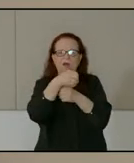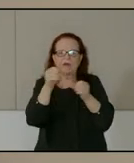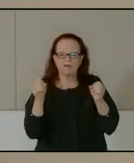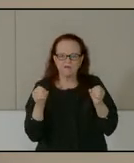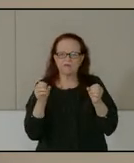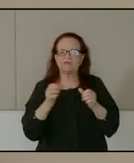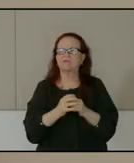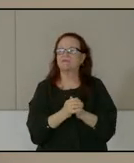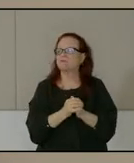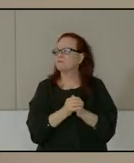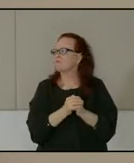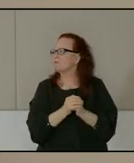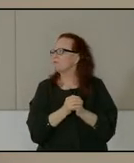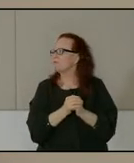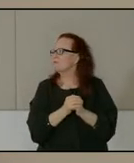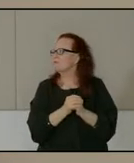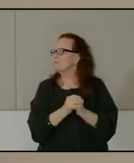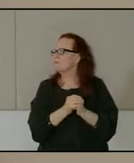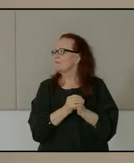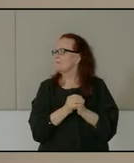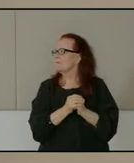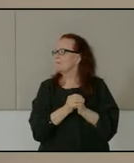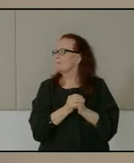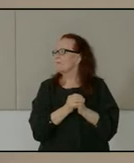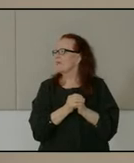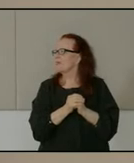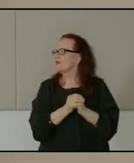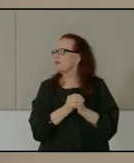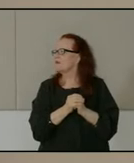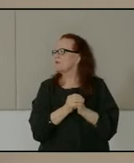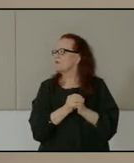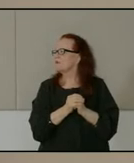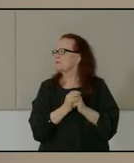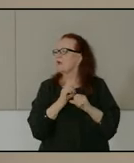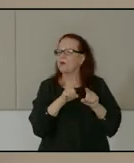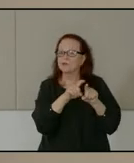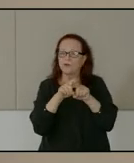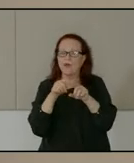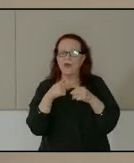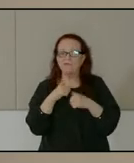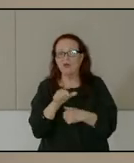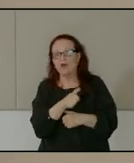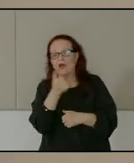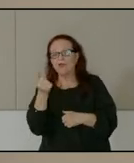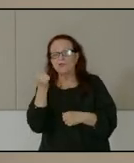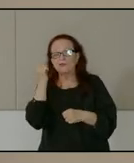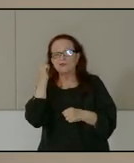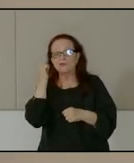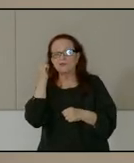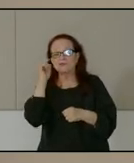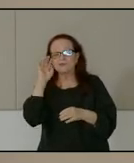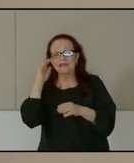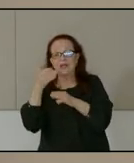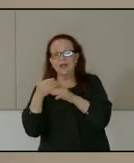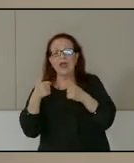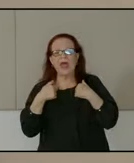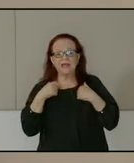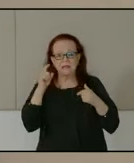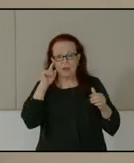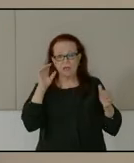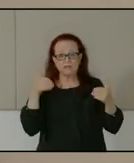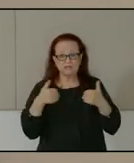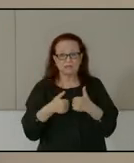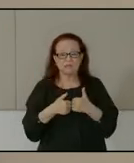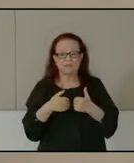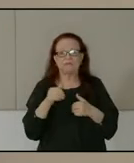nữa, cháu bị bệnh tự kỷ. I also have another son who had autism. Và tôi cũng lại